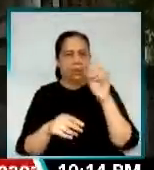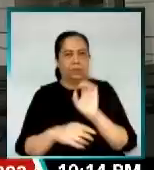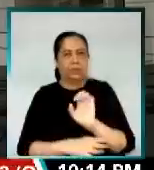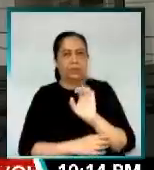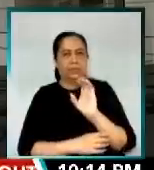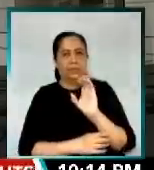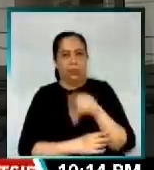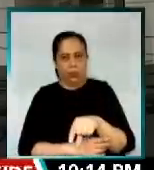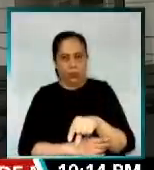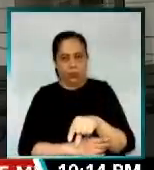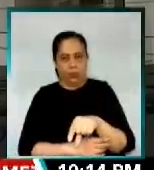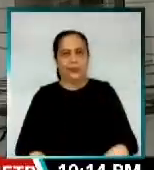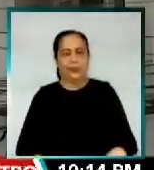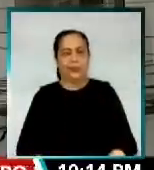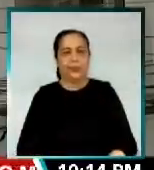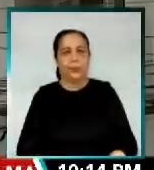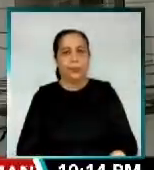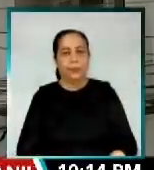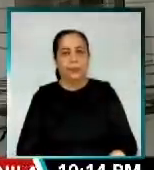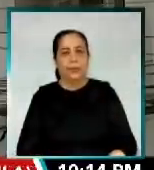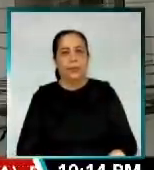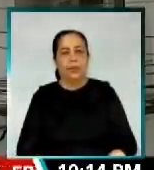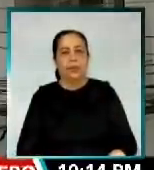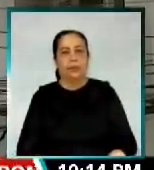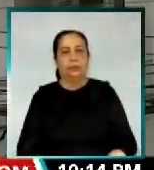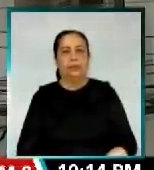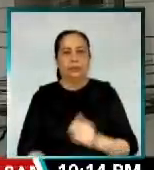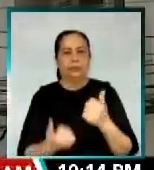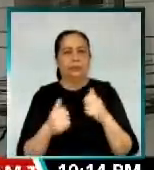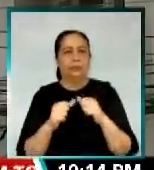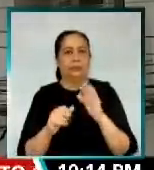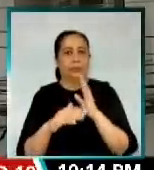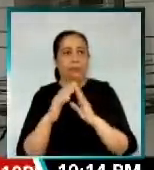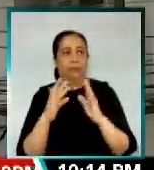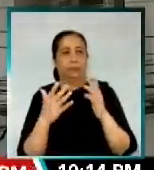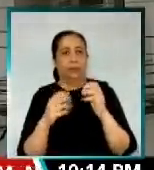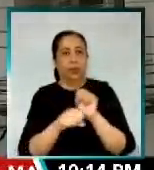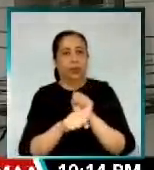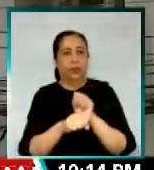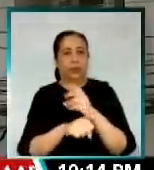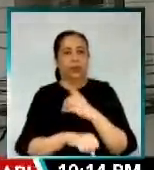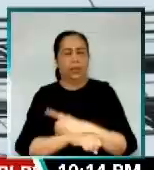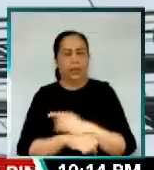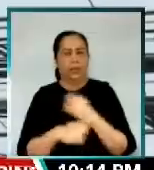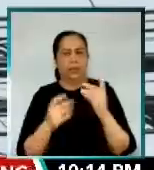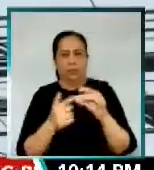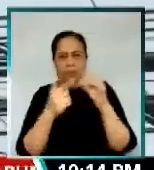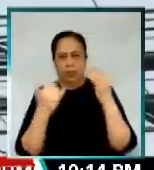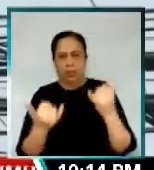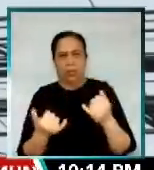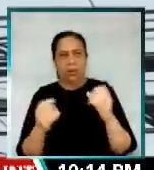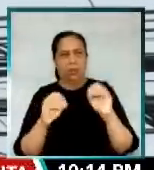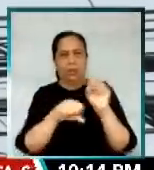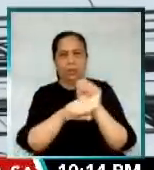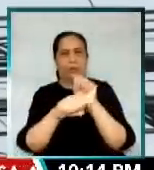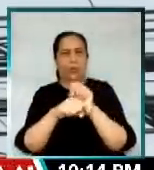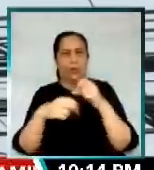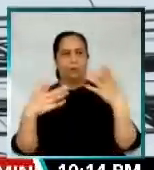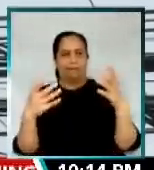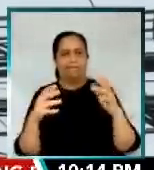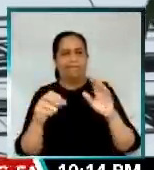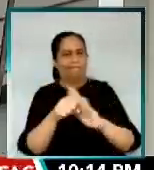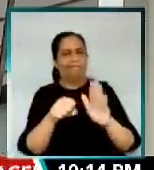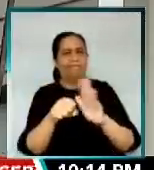quarantine. Much lower compared to an ordinary working day. Lalo na ngayon, dineclare pa ng ECQ. So even